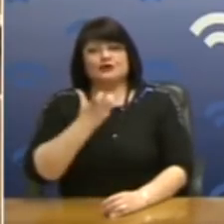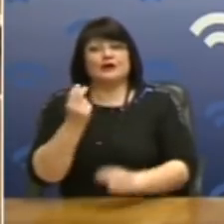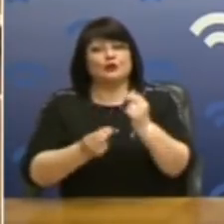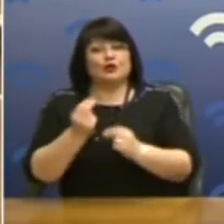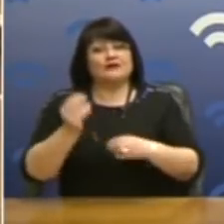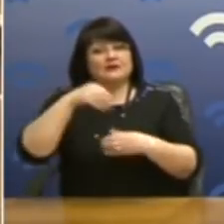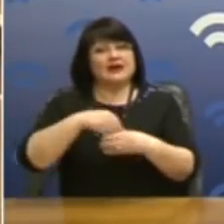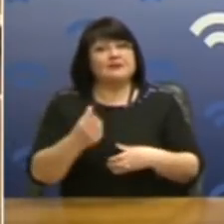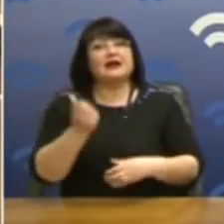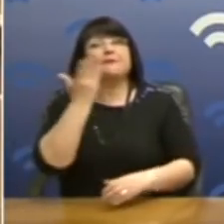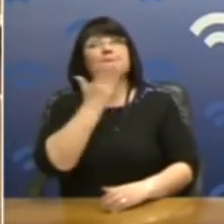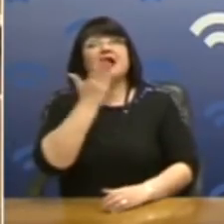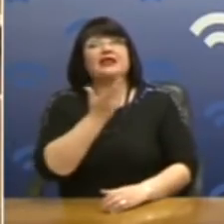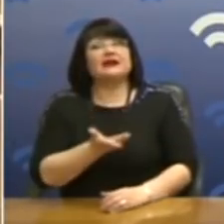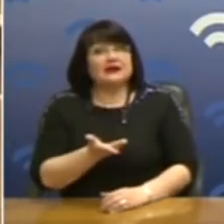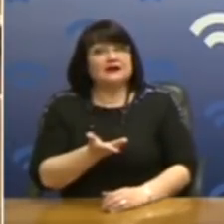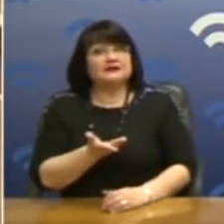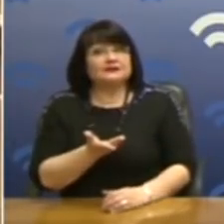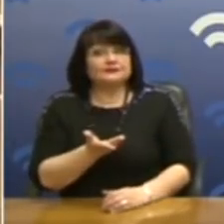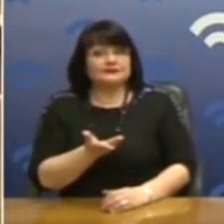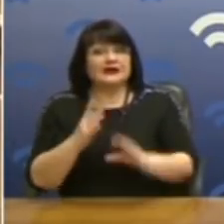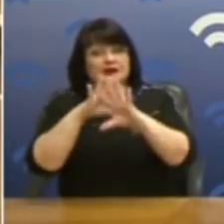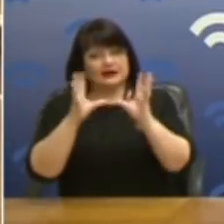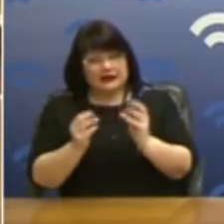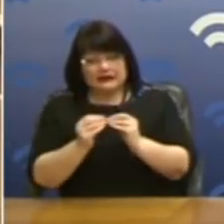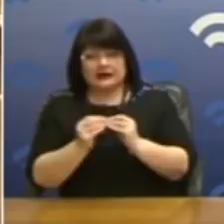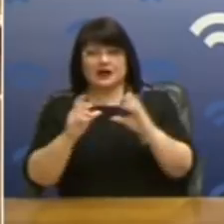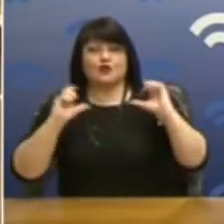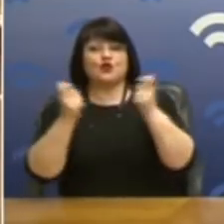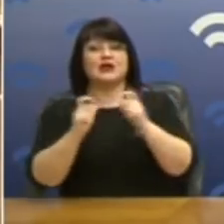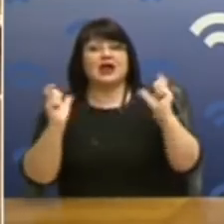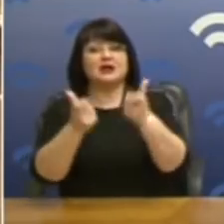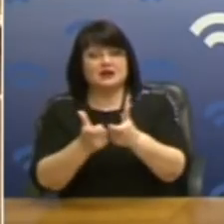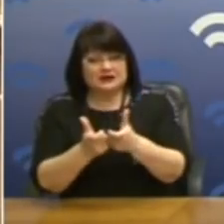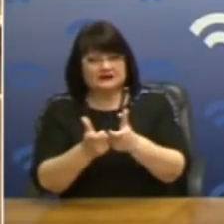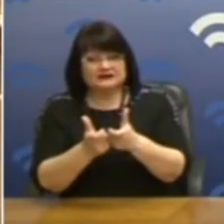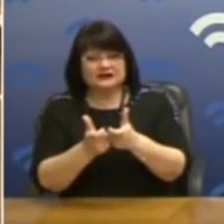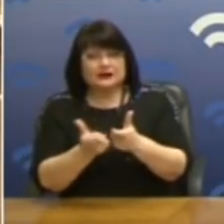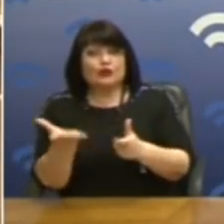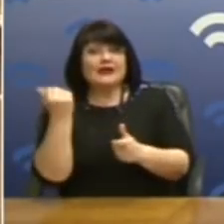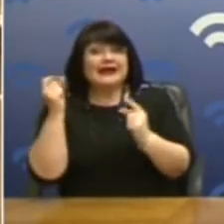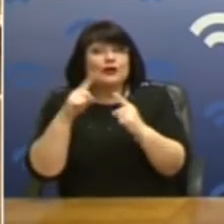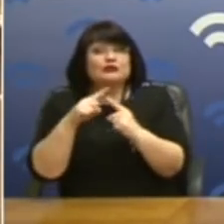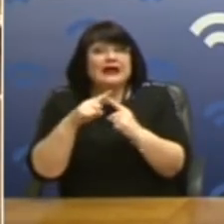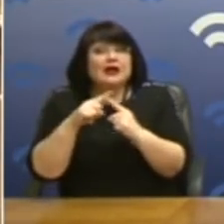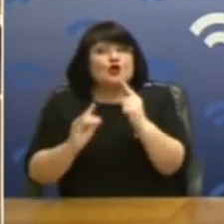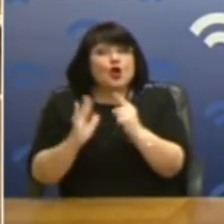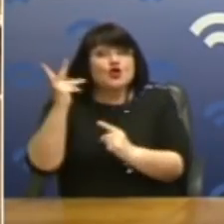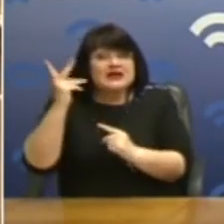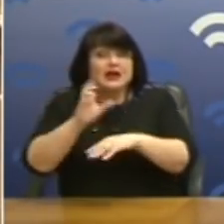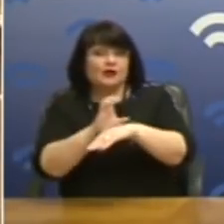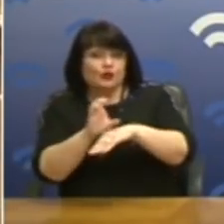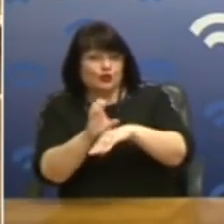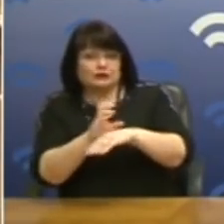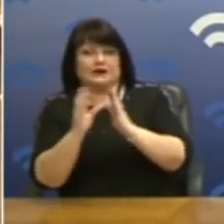υπάρχει με τους μαθητές και συνολικότερα με τις οικογένειές τους που δεν έχουν τεχνικά μέσα για αυτή τέλος